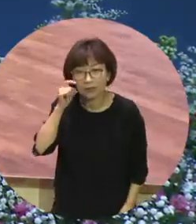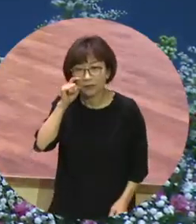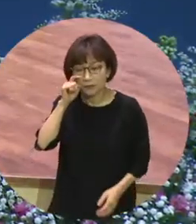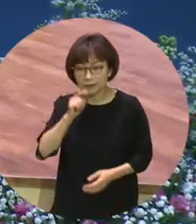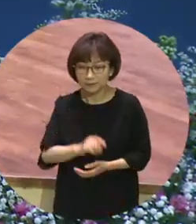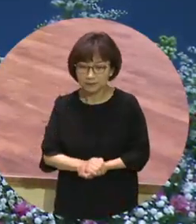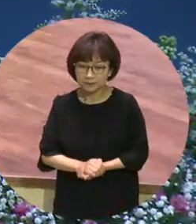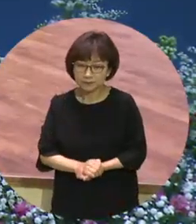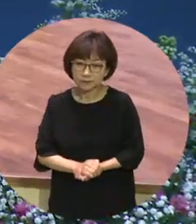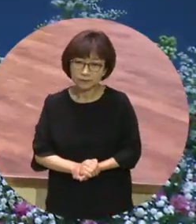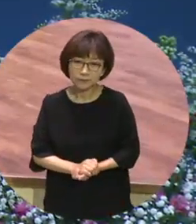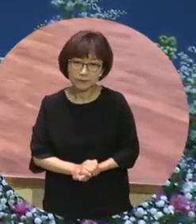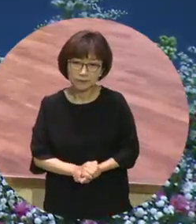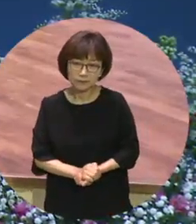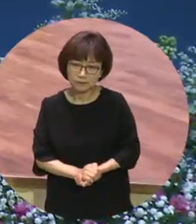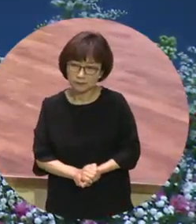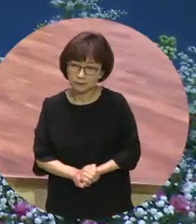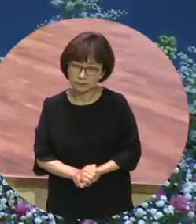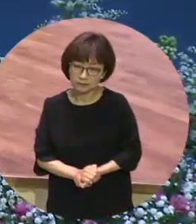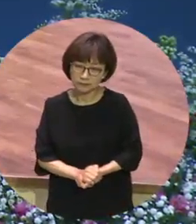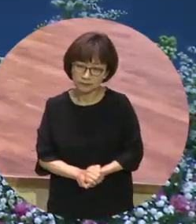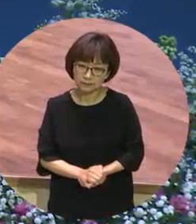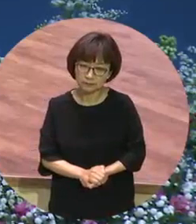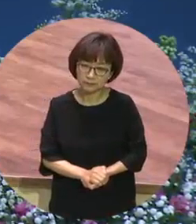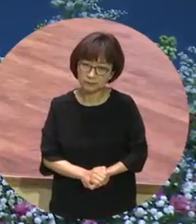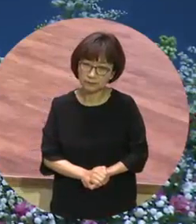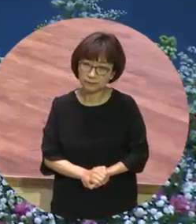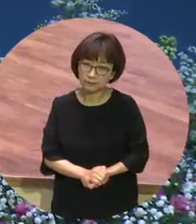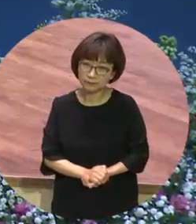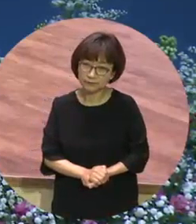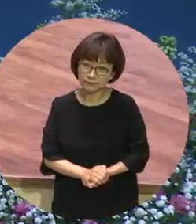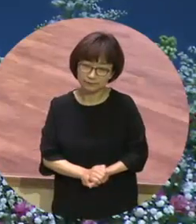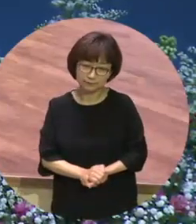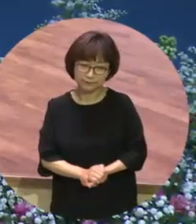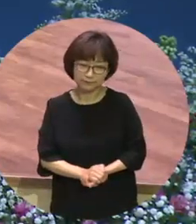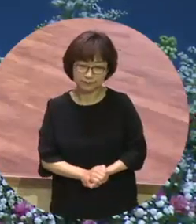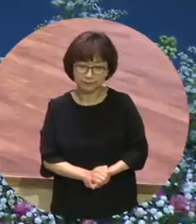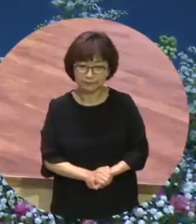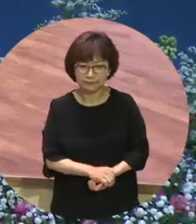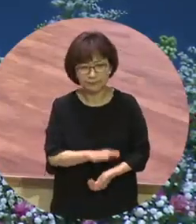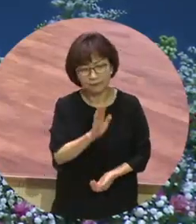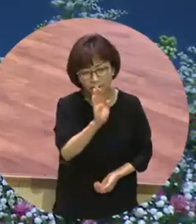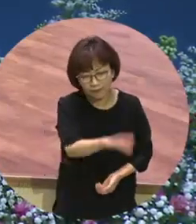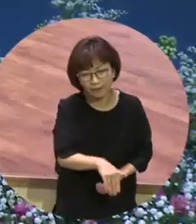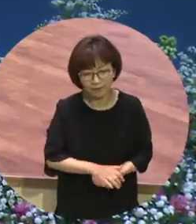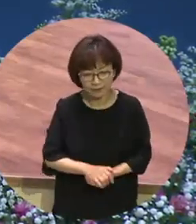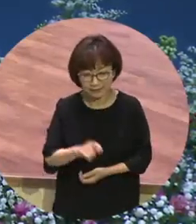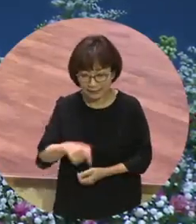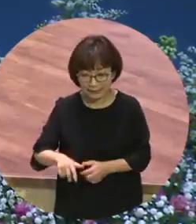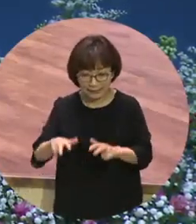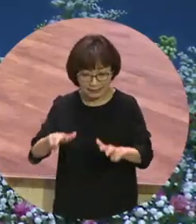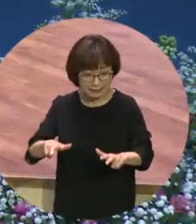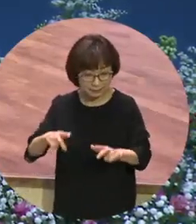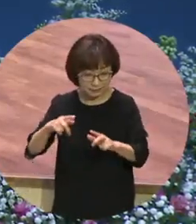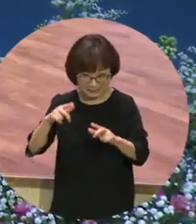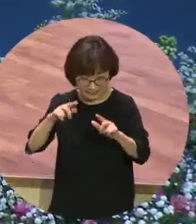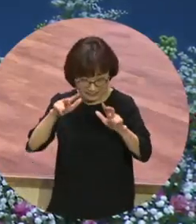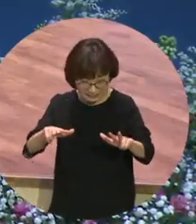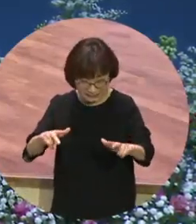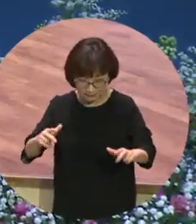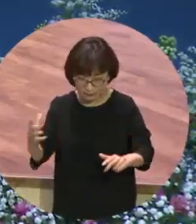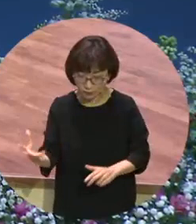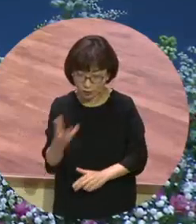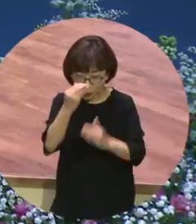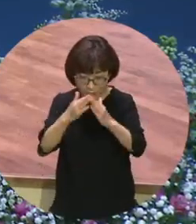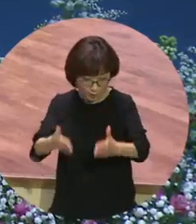이 우리가 짓건 이 짓건 이 성전 이것이 과거의 솔로몬 때 성전에 비교하면